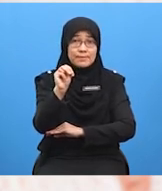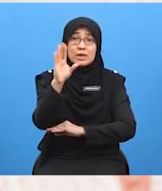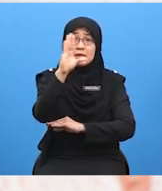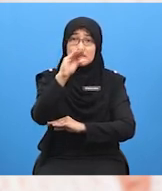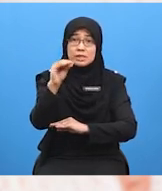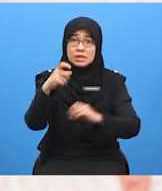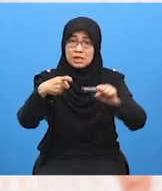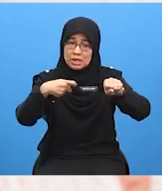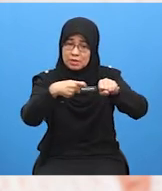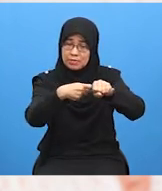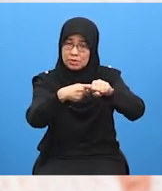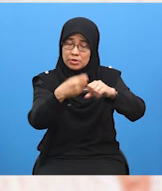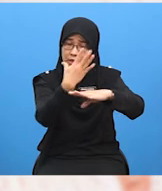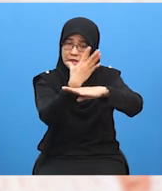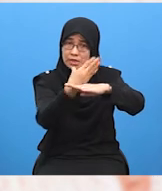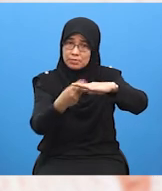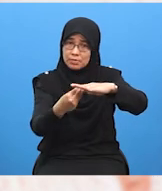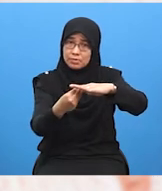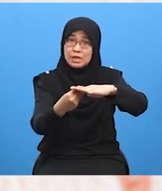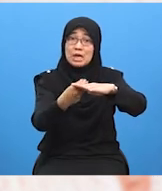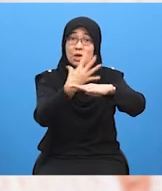Memory dan port input dan output.